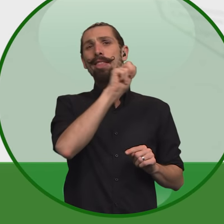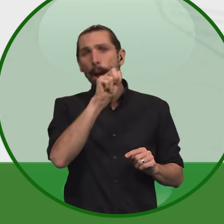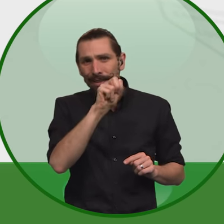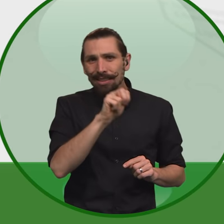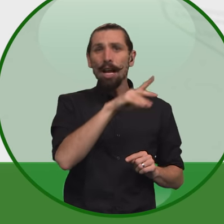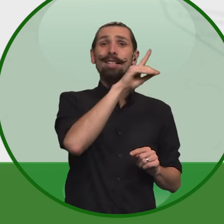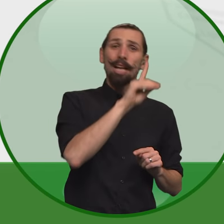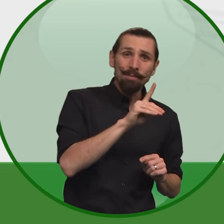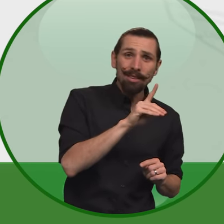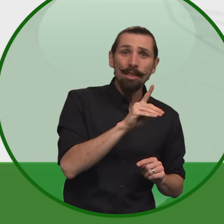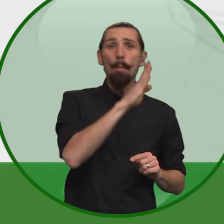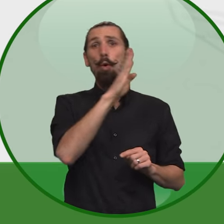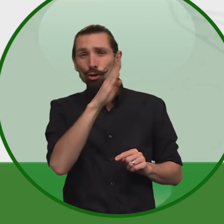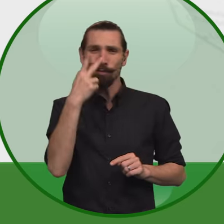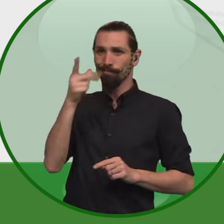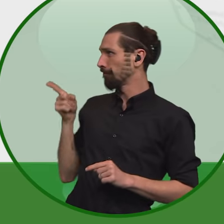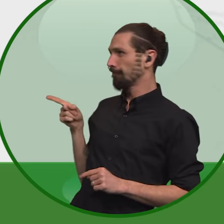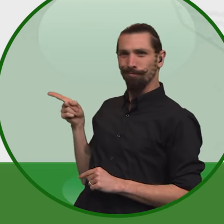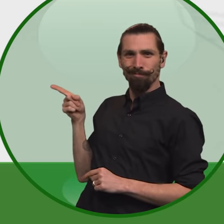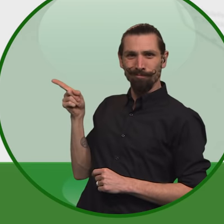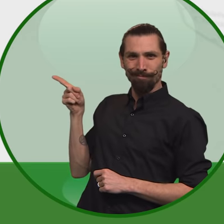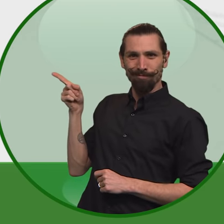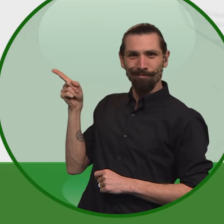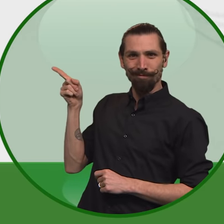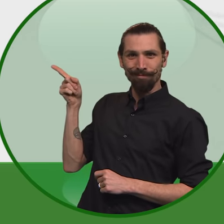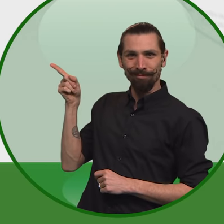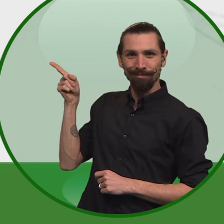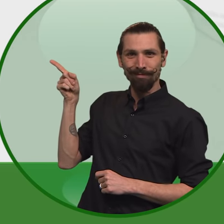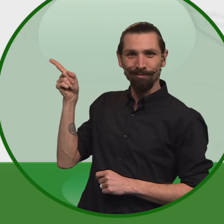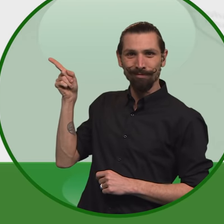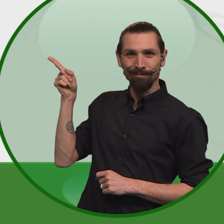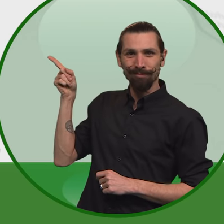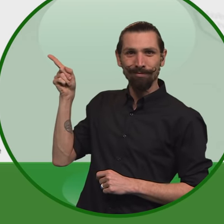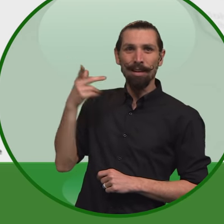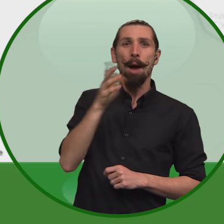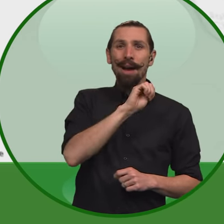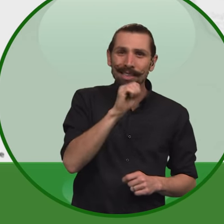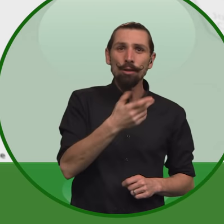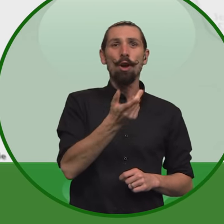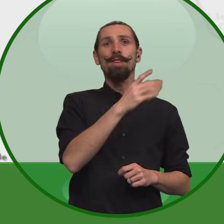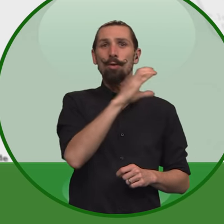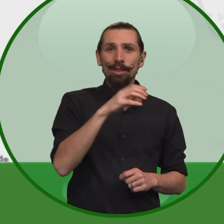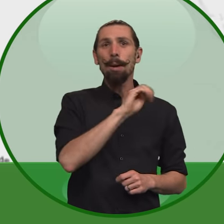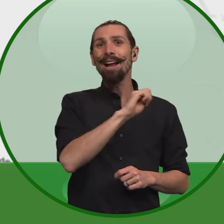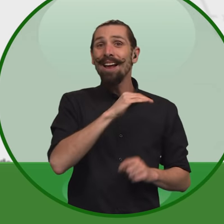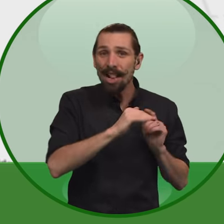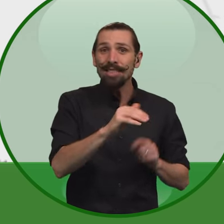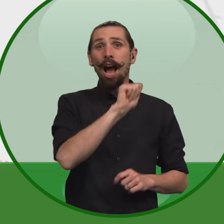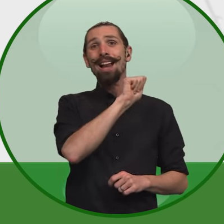Tschichauweg, Namitzer Damm-Motzener Straße, Bukower Chaussee, Mariendorfer Damm-Bukower Chaussee,